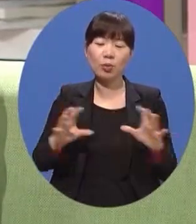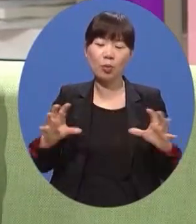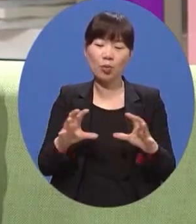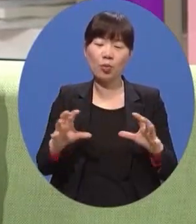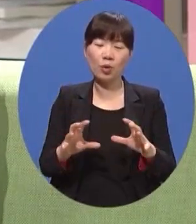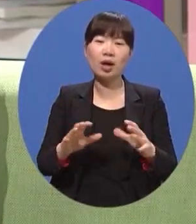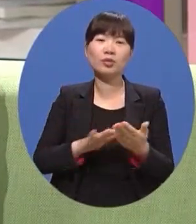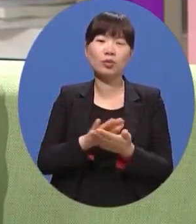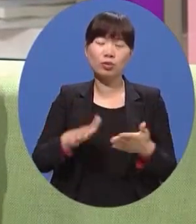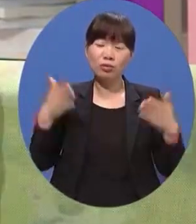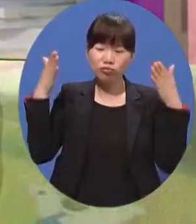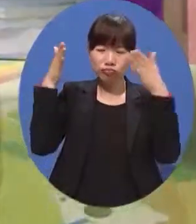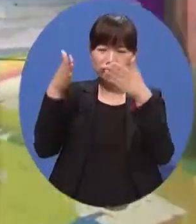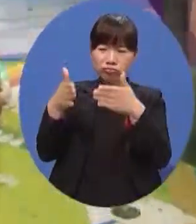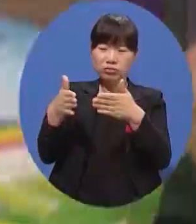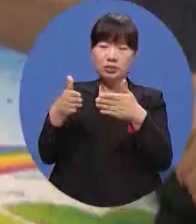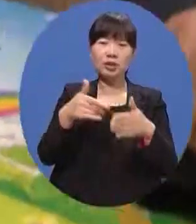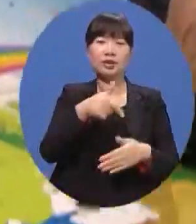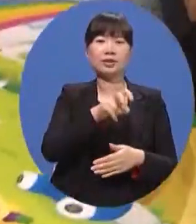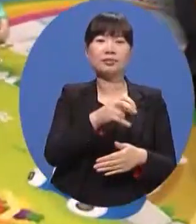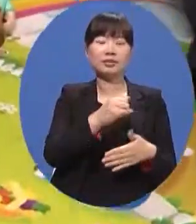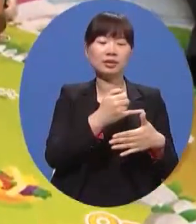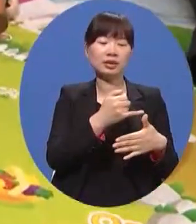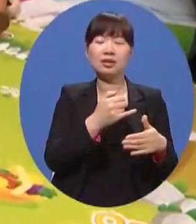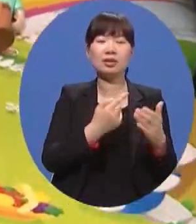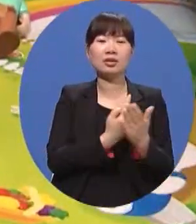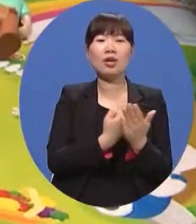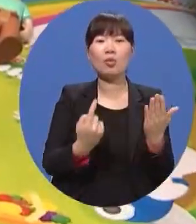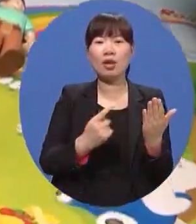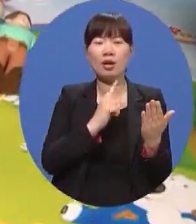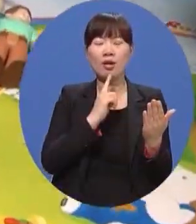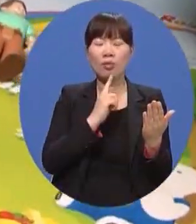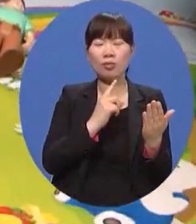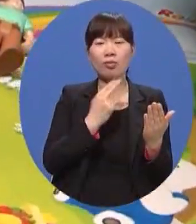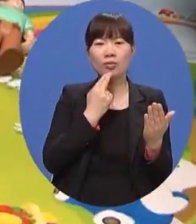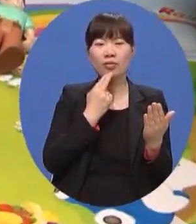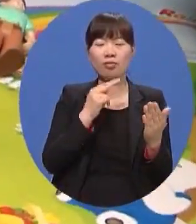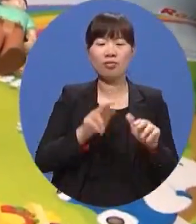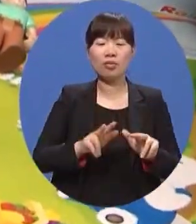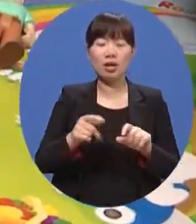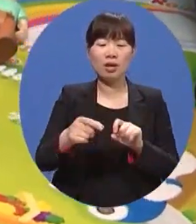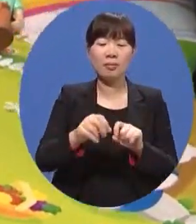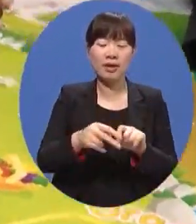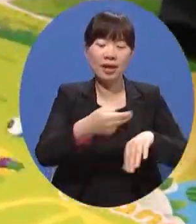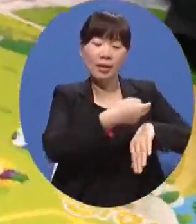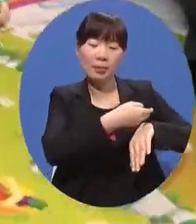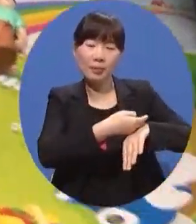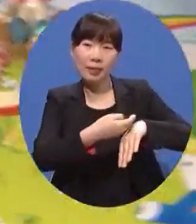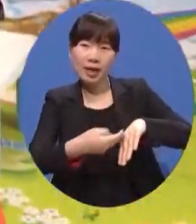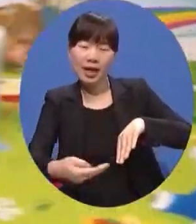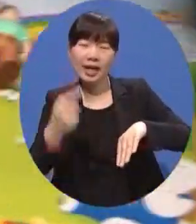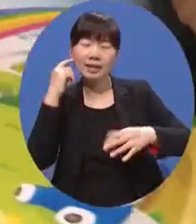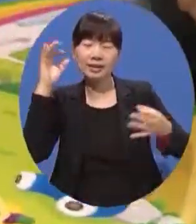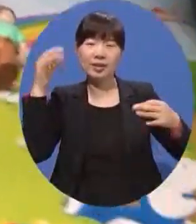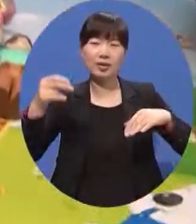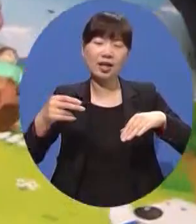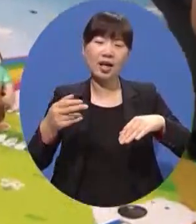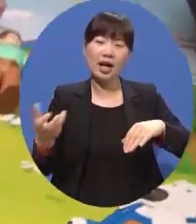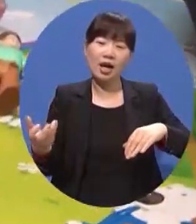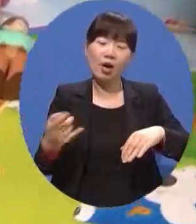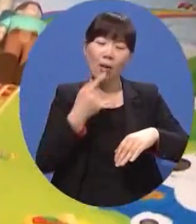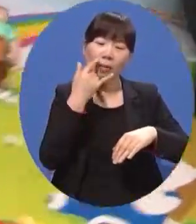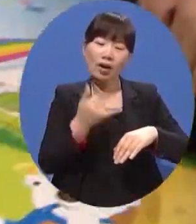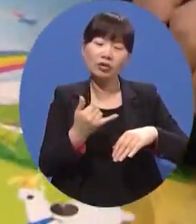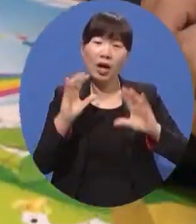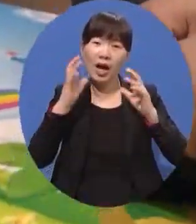그 놀이에 열중을 하는데 금채는 예외였습니다. 얘는 그 앞에 그 미끄럼틀을 인형이 아빠도 타고